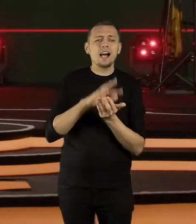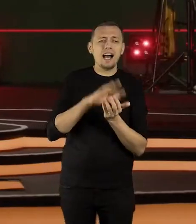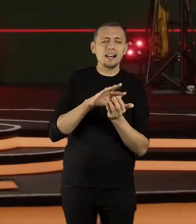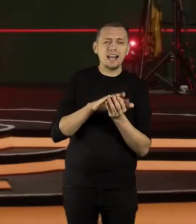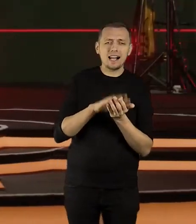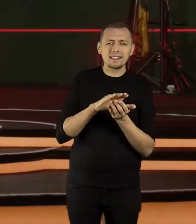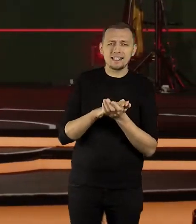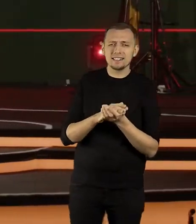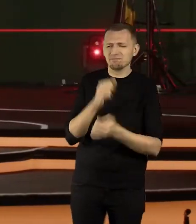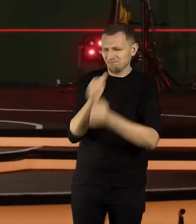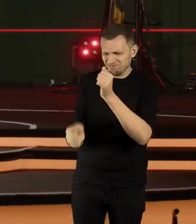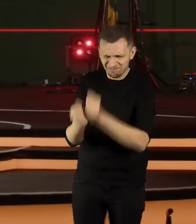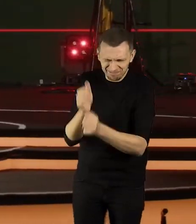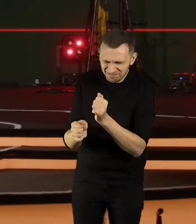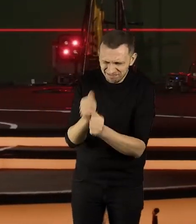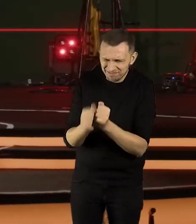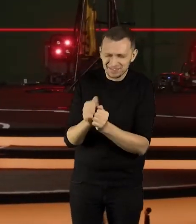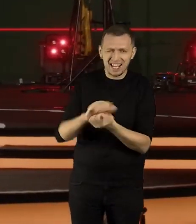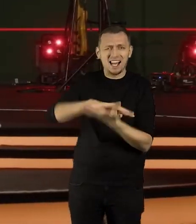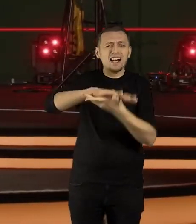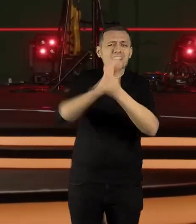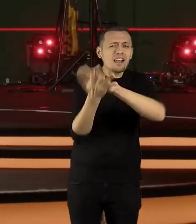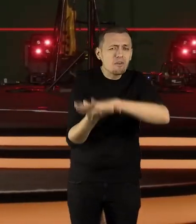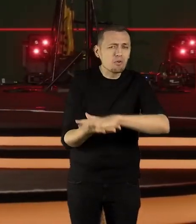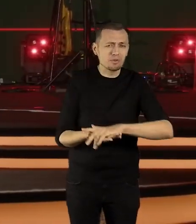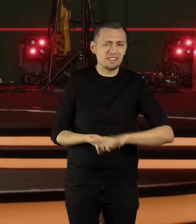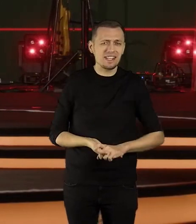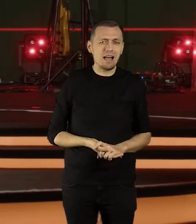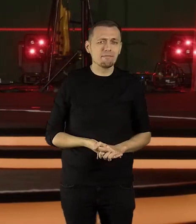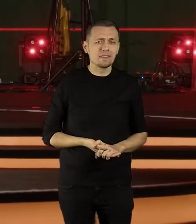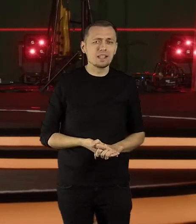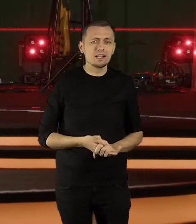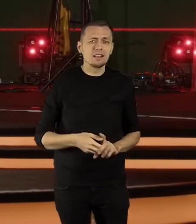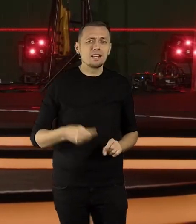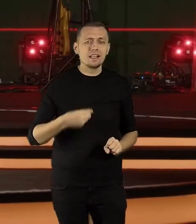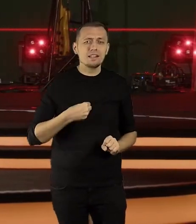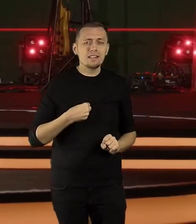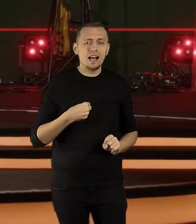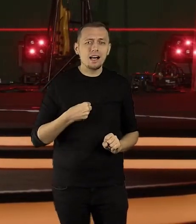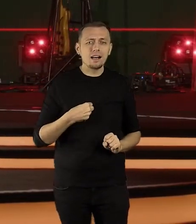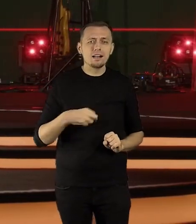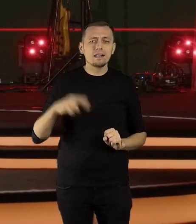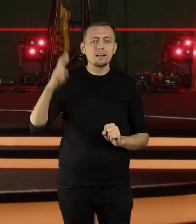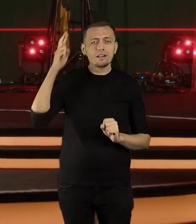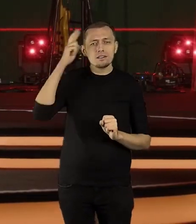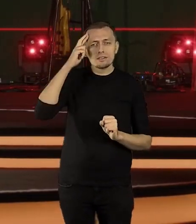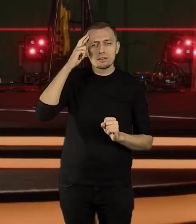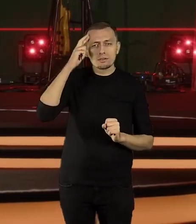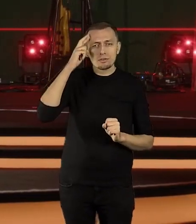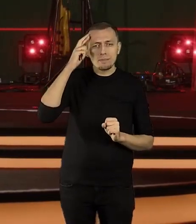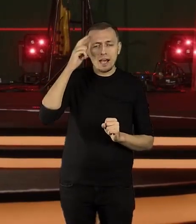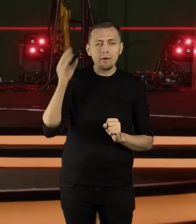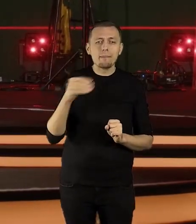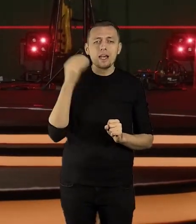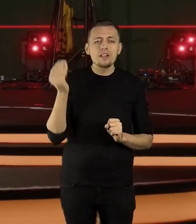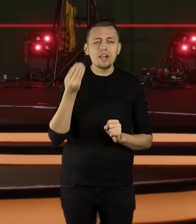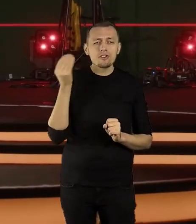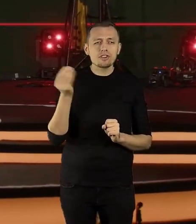A uświadomiłem sobie to jeszcze bardziej, kiedy przygotowując tę serię kazań